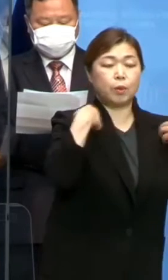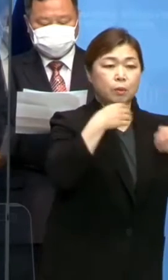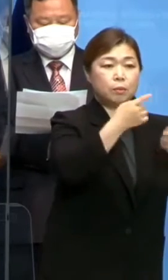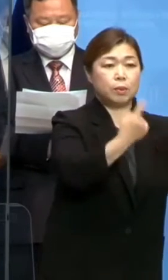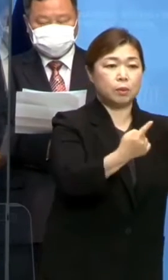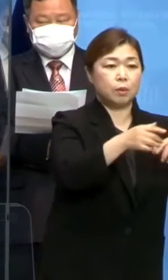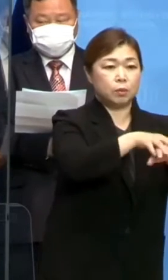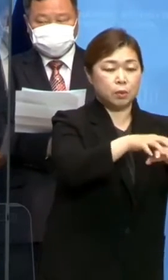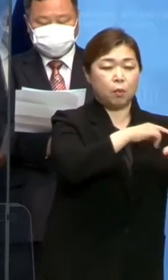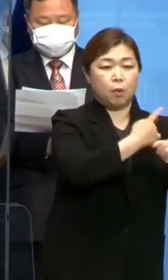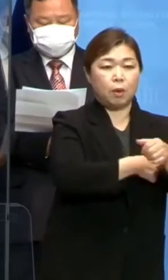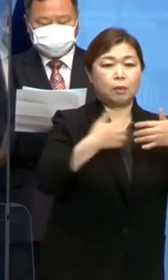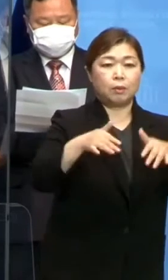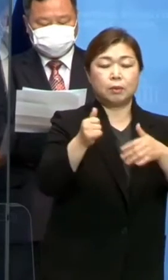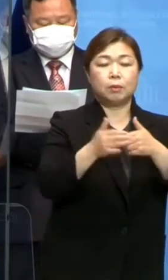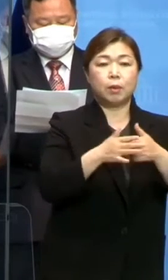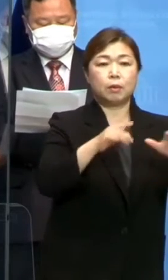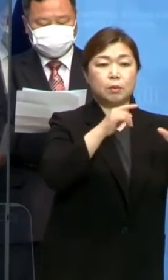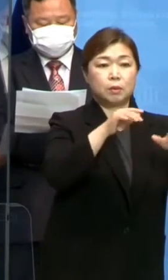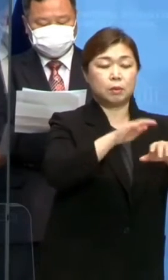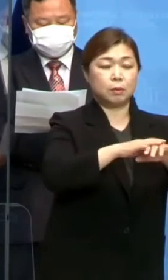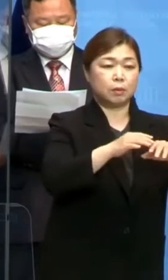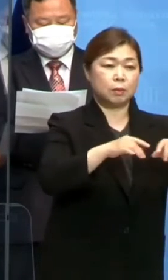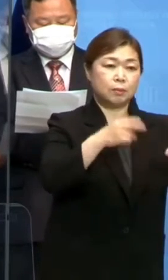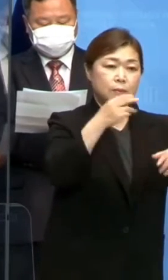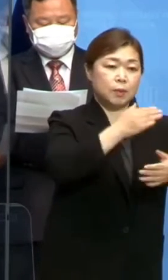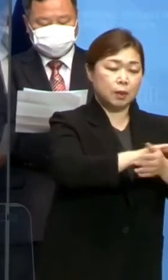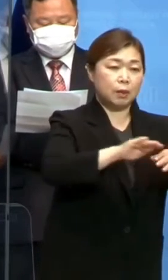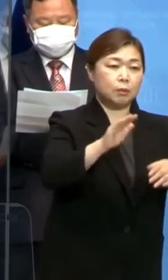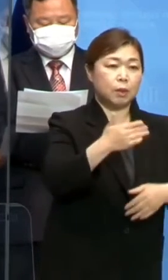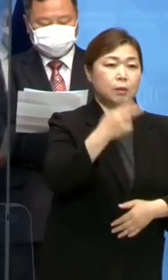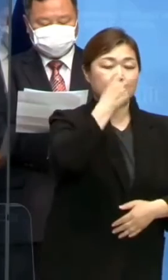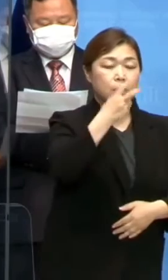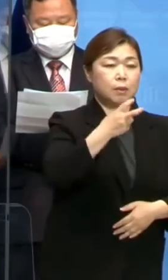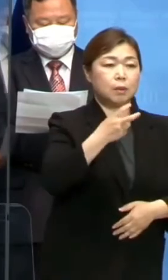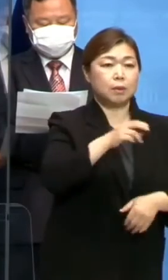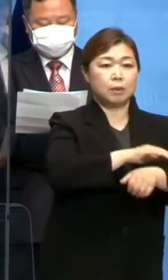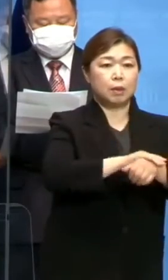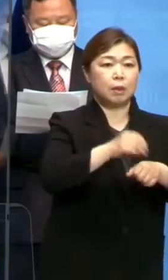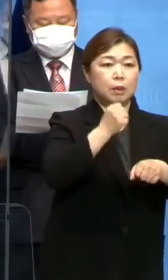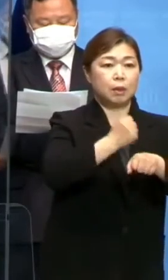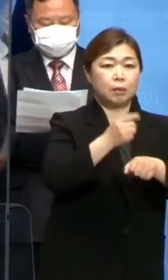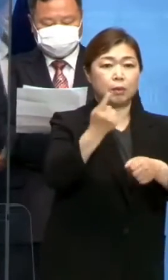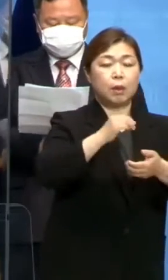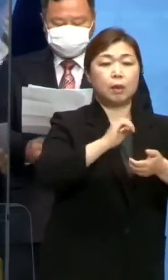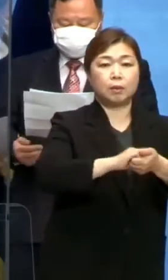집행부에 대한 제대로 된 견제와 감시 조차 한계가 있어 왔습니다